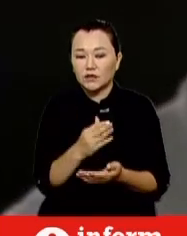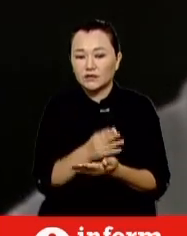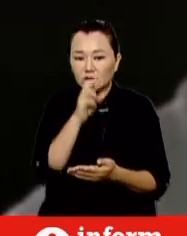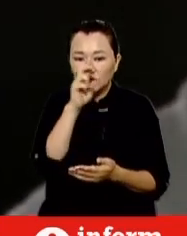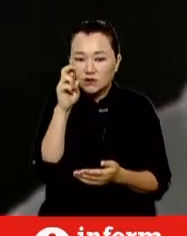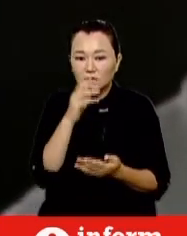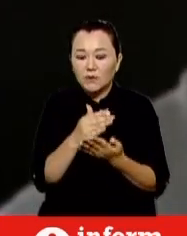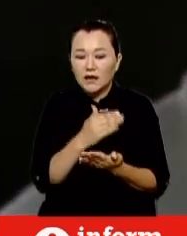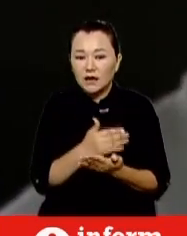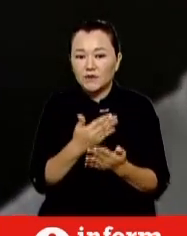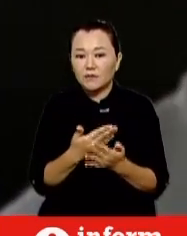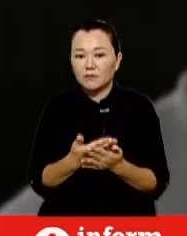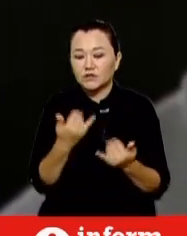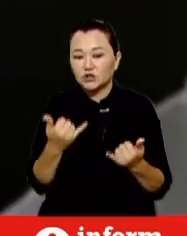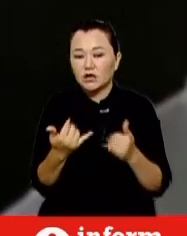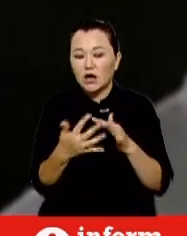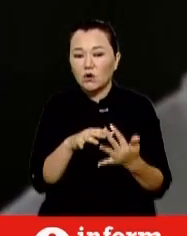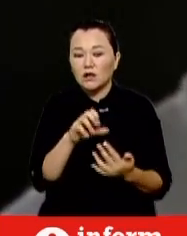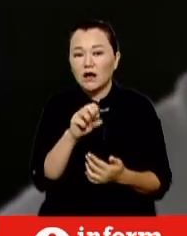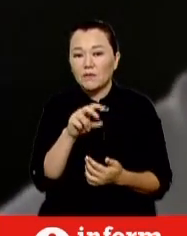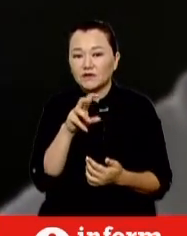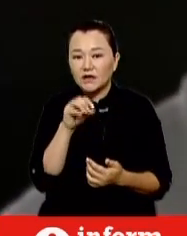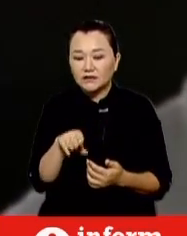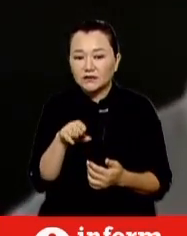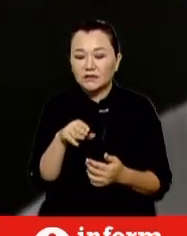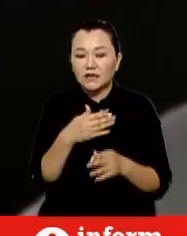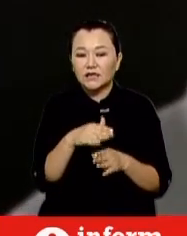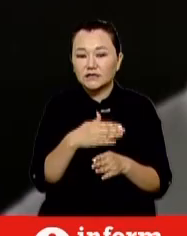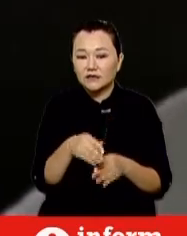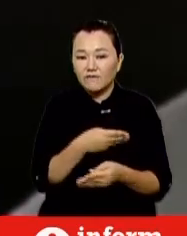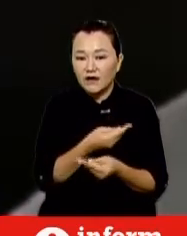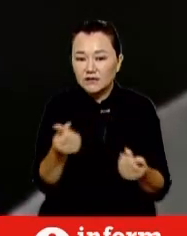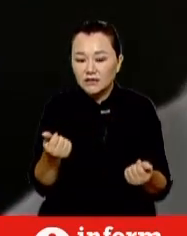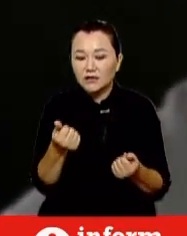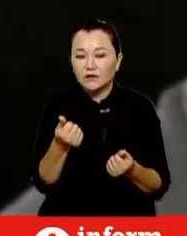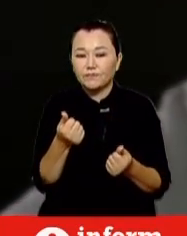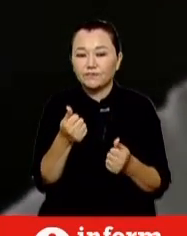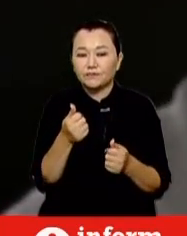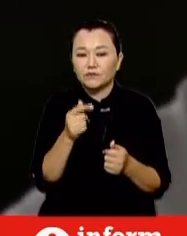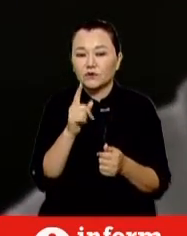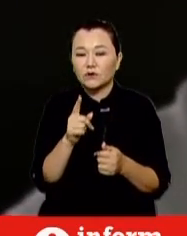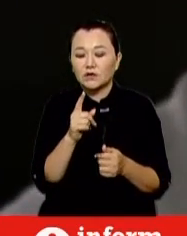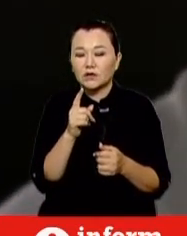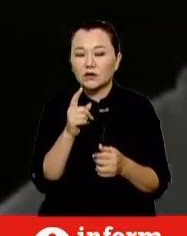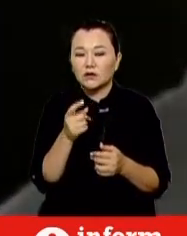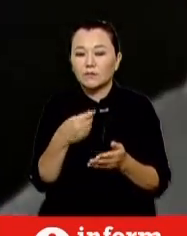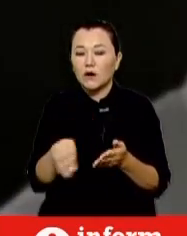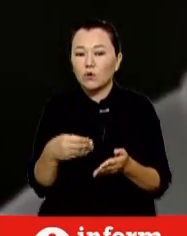Государственной программе. Допустим, сейчас аула Манат идет кредитование, что на